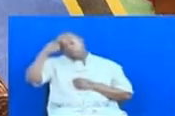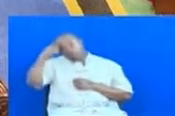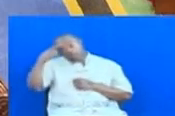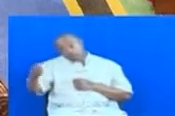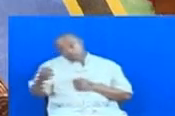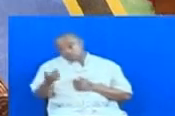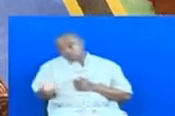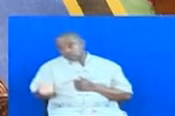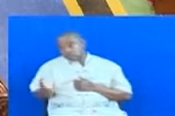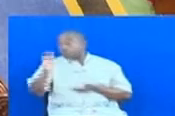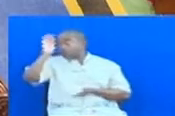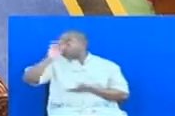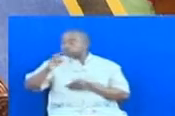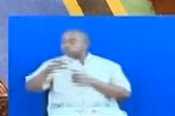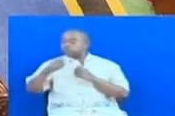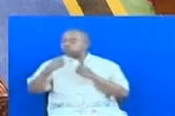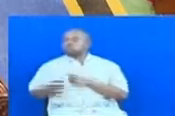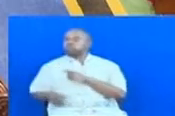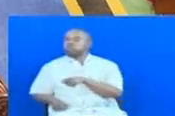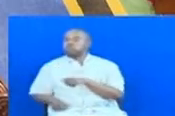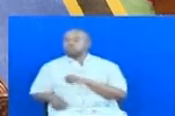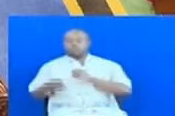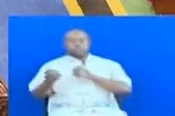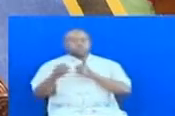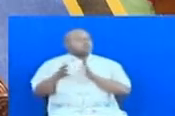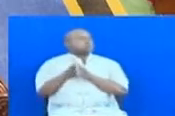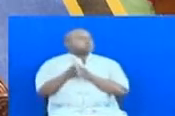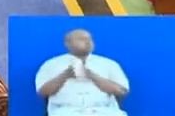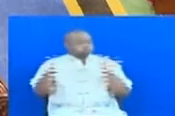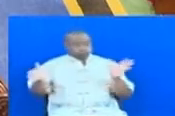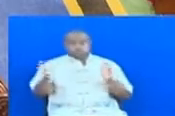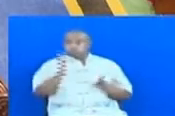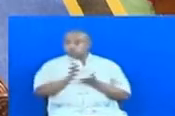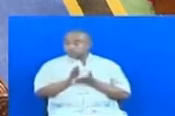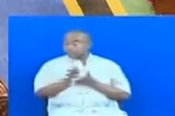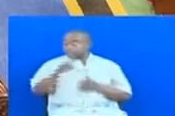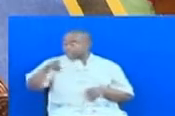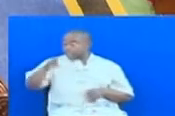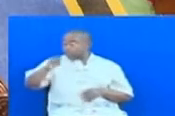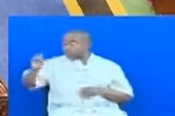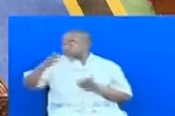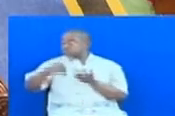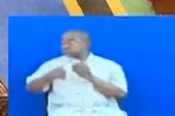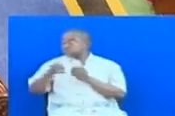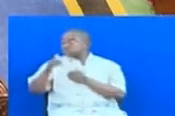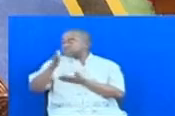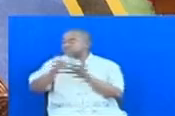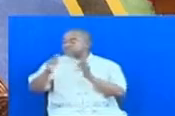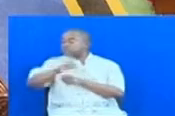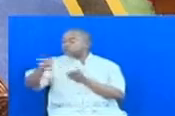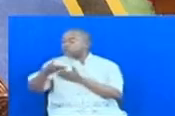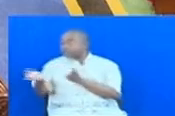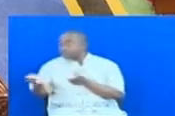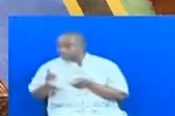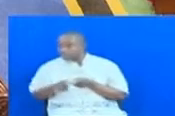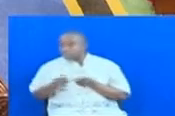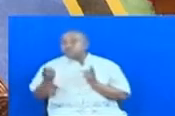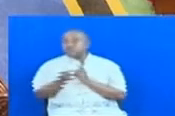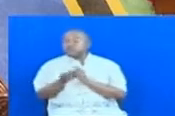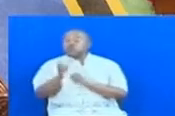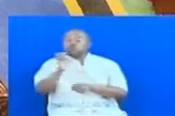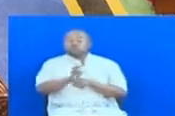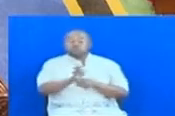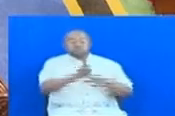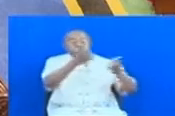ukusanyaji wa mapato utazidi kuimarika. Lakini changamoto kubwa ni kweli POS mashine sehemu zingine zilikuwa hakuna. Lakini hali kadhalika usimamizi wa hizo